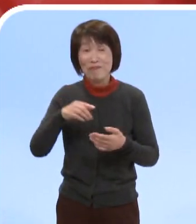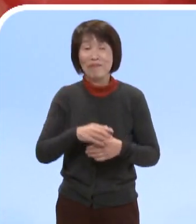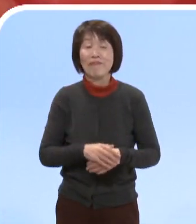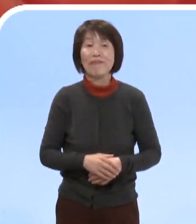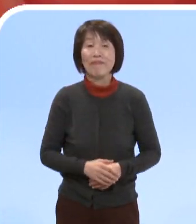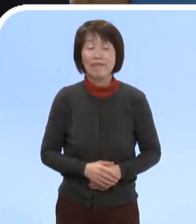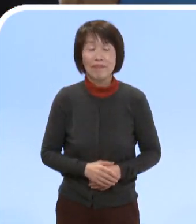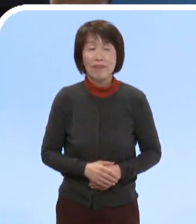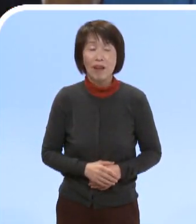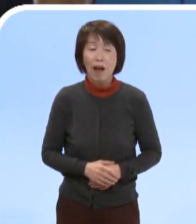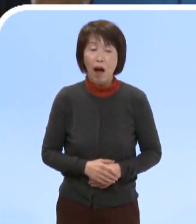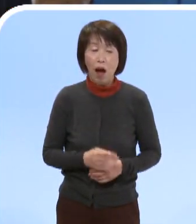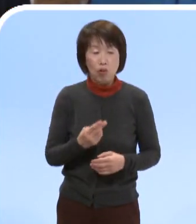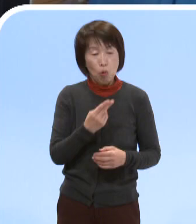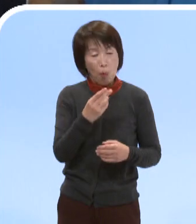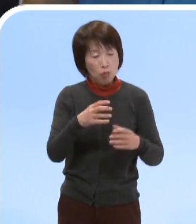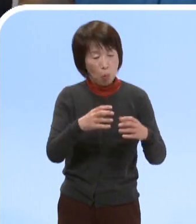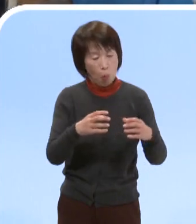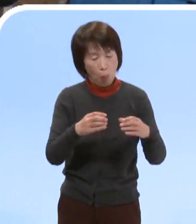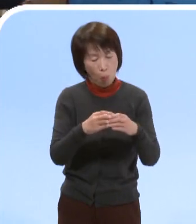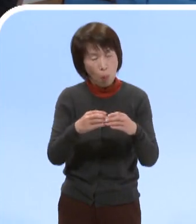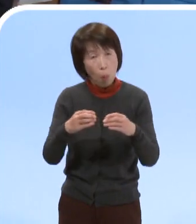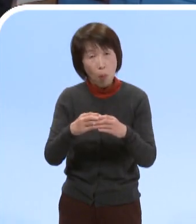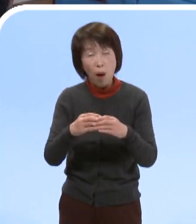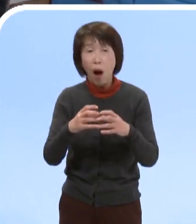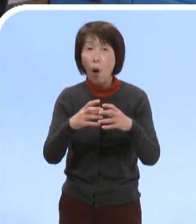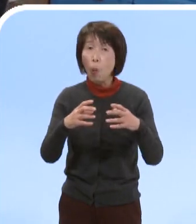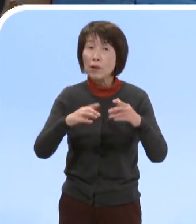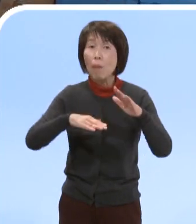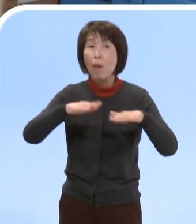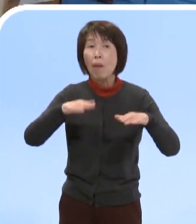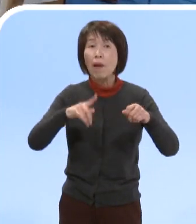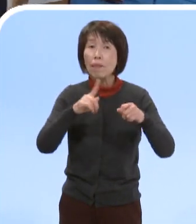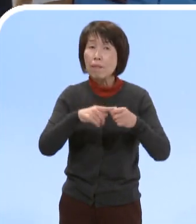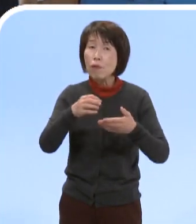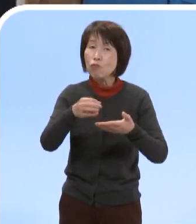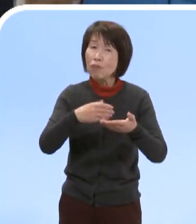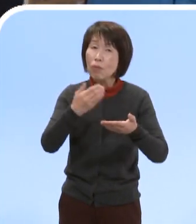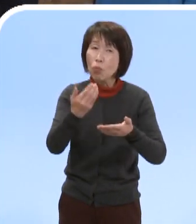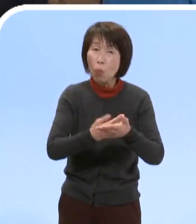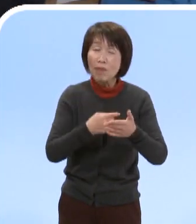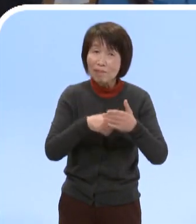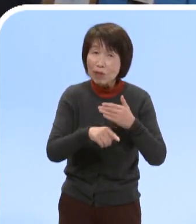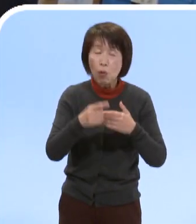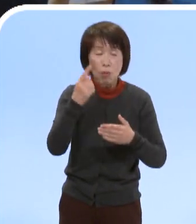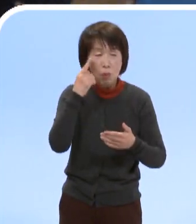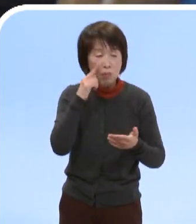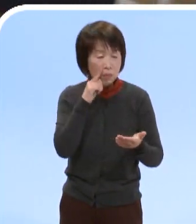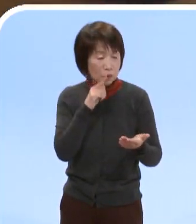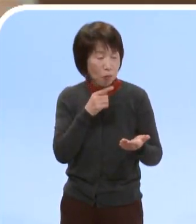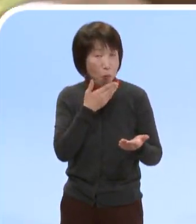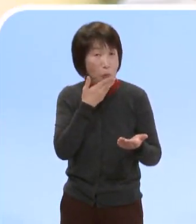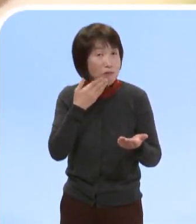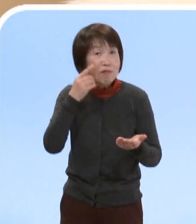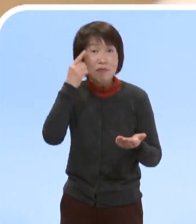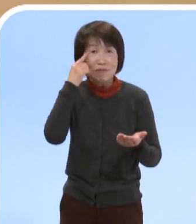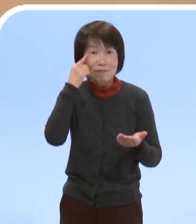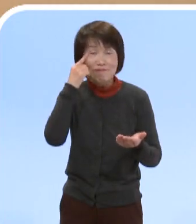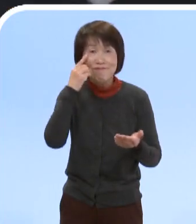不揃いやから売れなかったりとかしてるだけなことなんでしょうね。味は絶対美味しいね。もう絶品 です